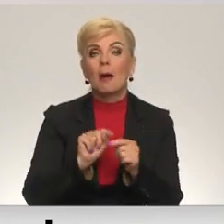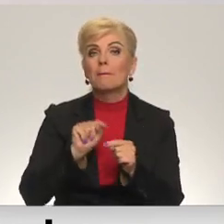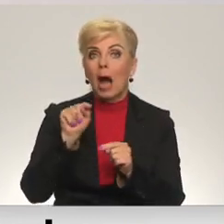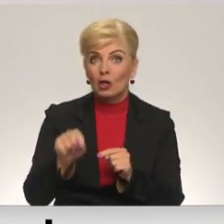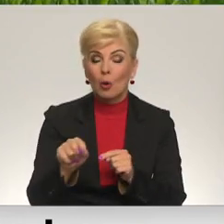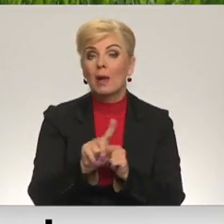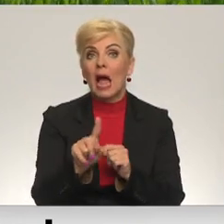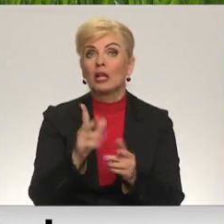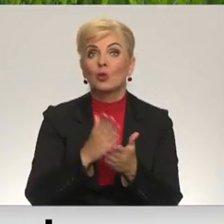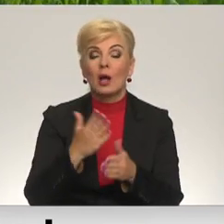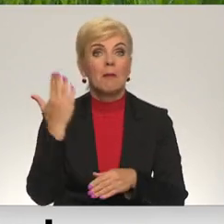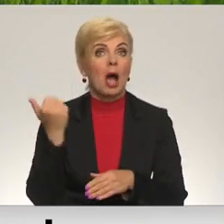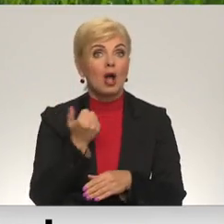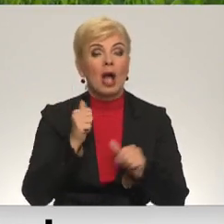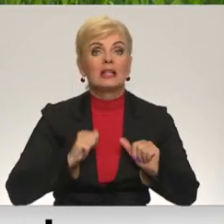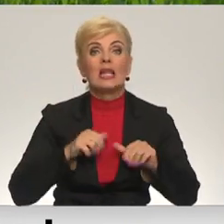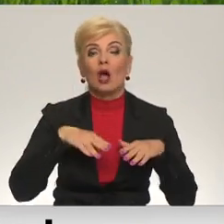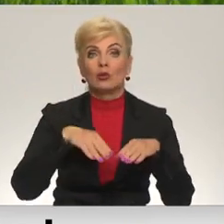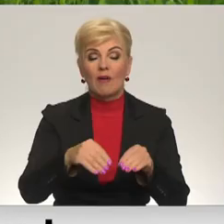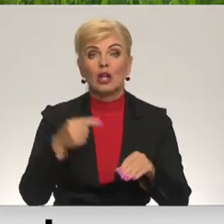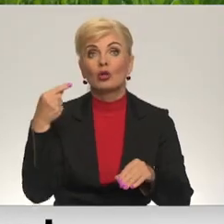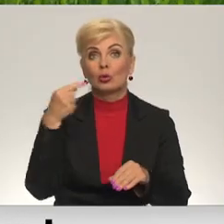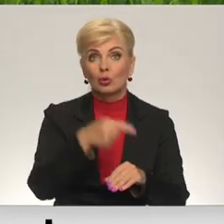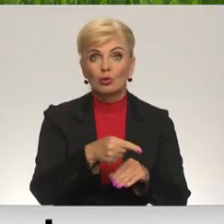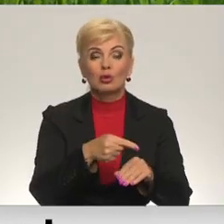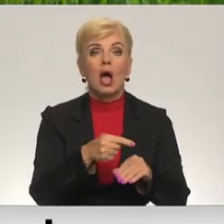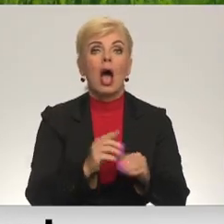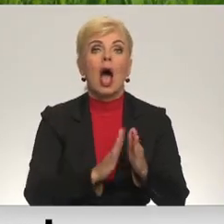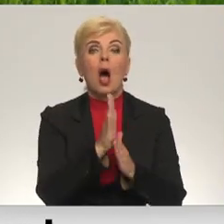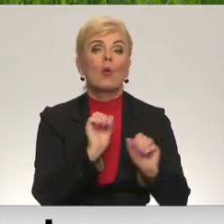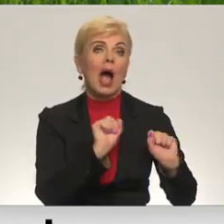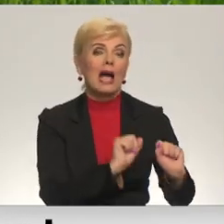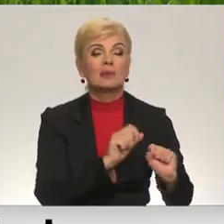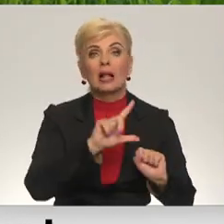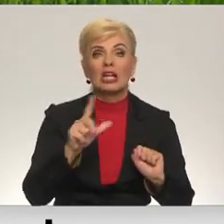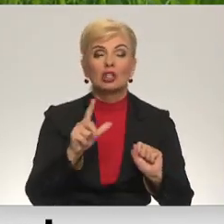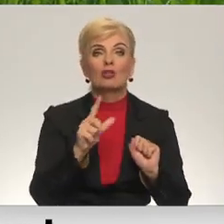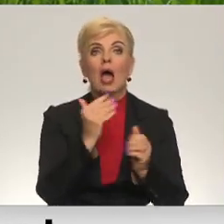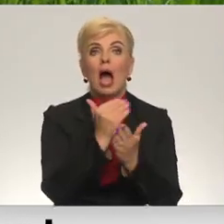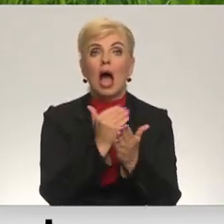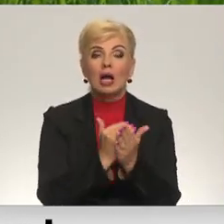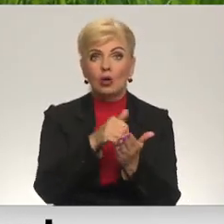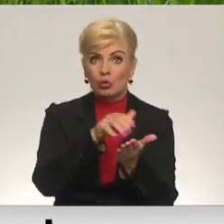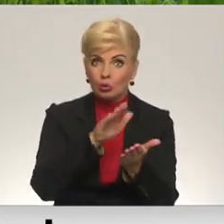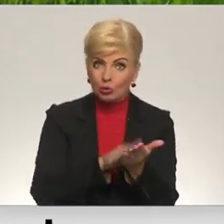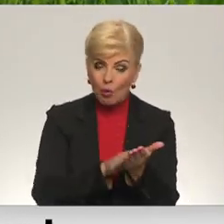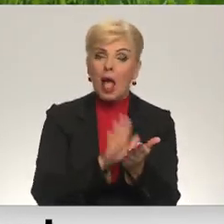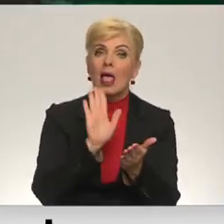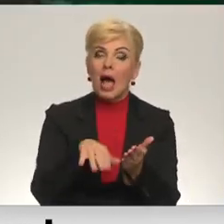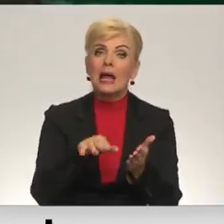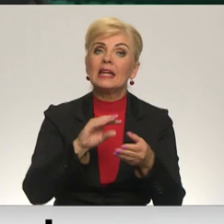tāds ir noticis. Pērn dienas sveic vairāk nekā 1000 auga aizsardzības līdzekļu lietošanas normatīvo aktu prasību